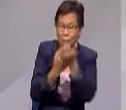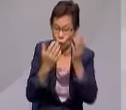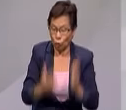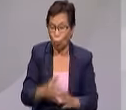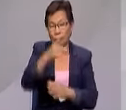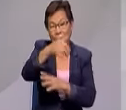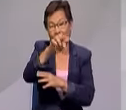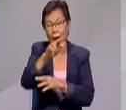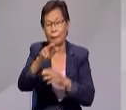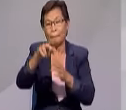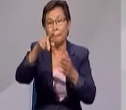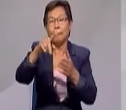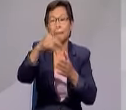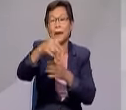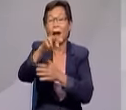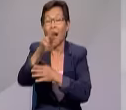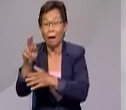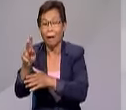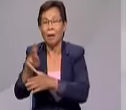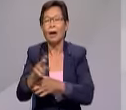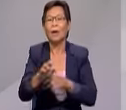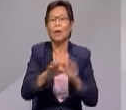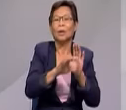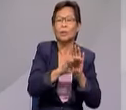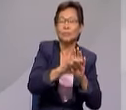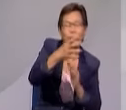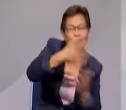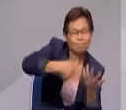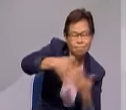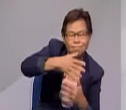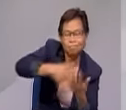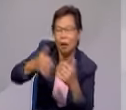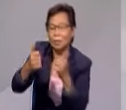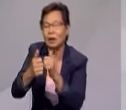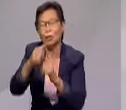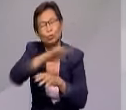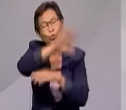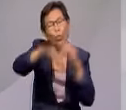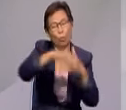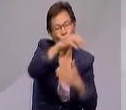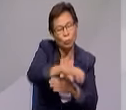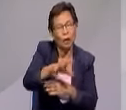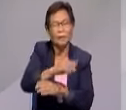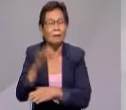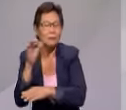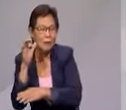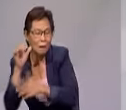itu akan terus menyantuni rakyat di semua lokasi selain mendengar permasalahan mereka.